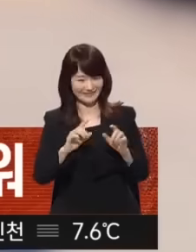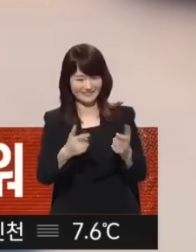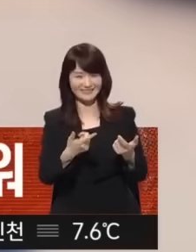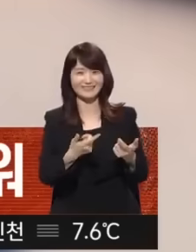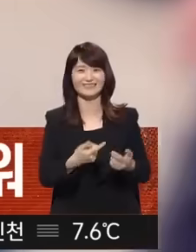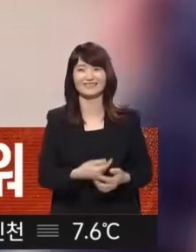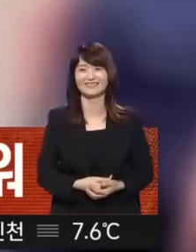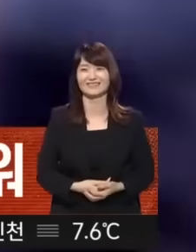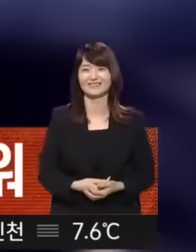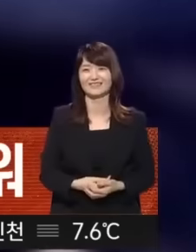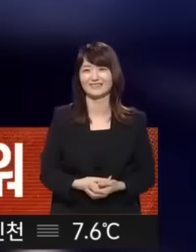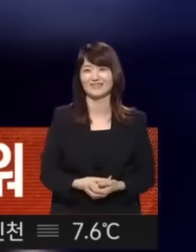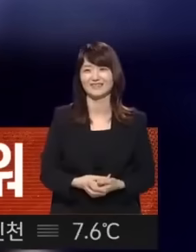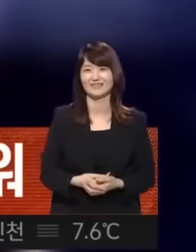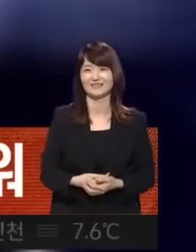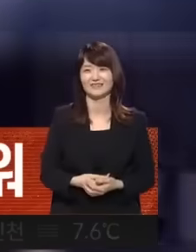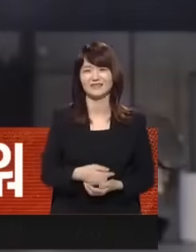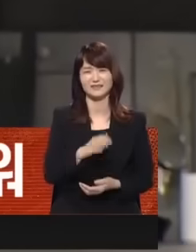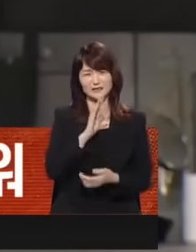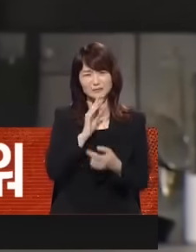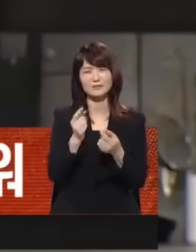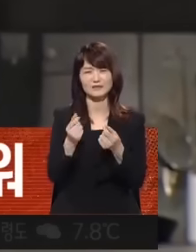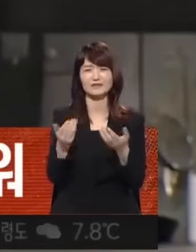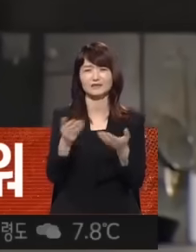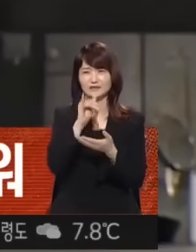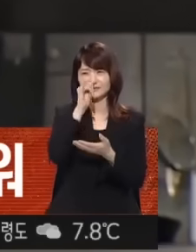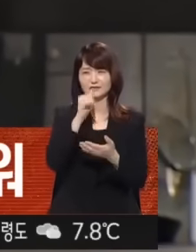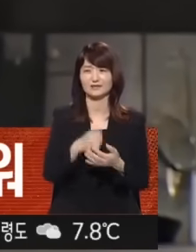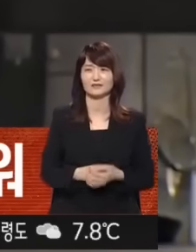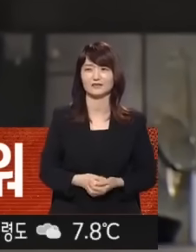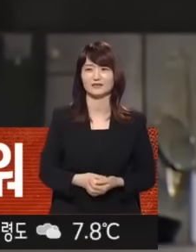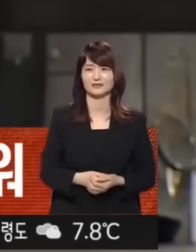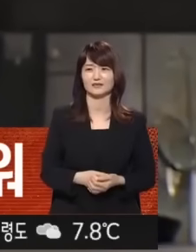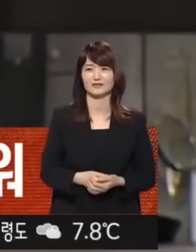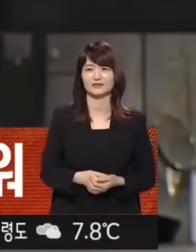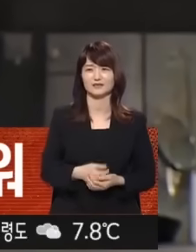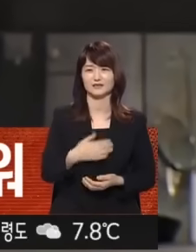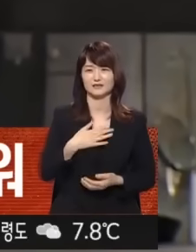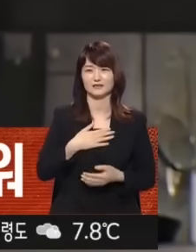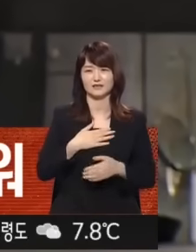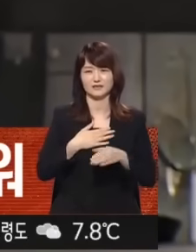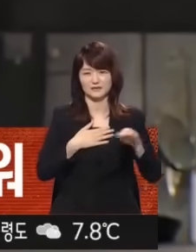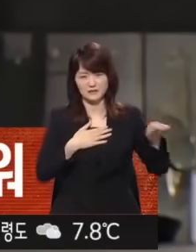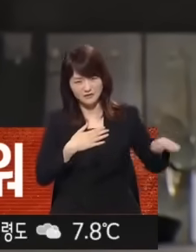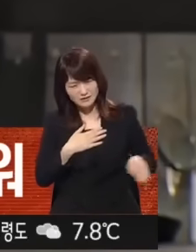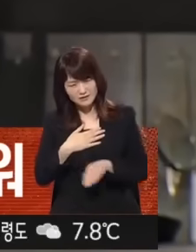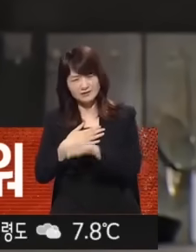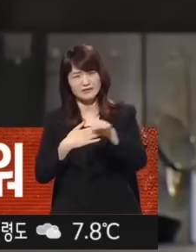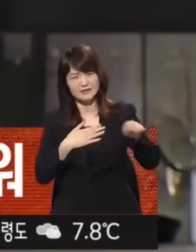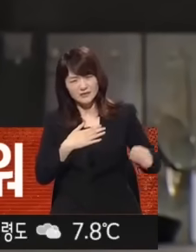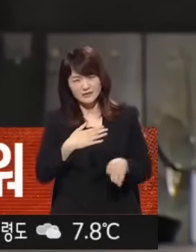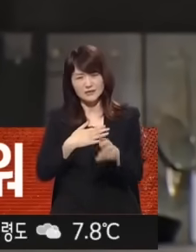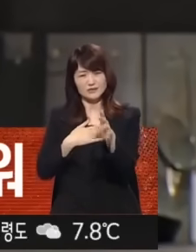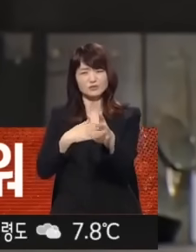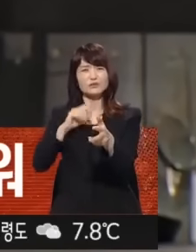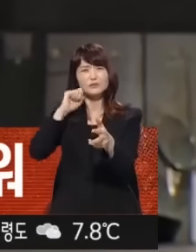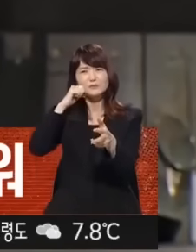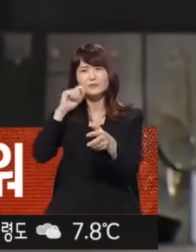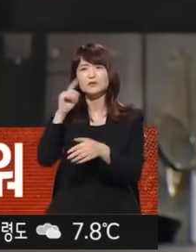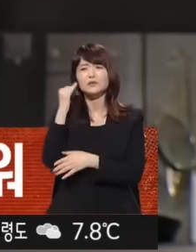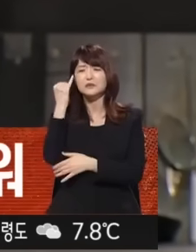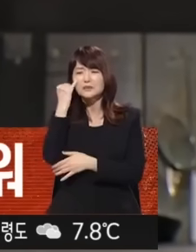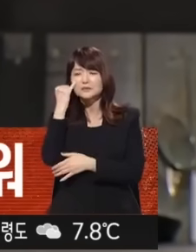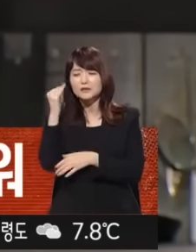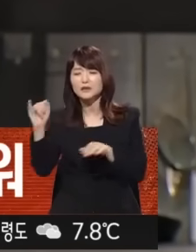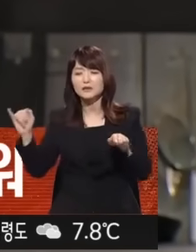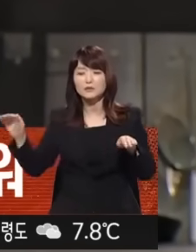하여튼 사실 비슷한 일이 있었어요. 아 진짜? 그러니까 실제로 제가 아주 주차가 어려운 곳에 아줌마께서 이렇게 데리려고 하고